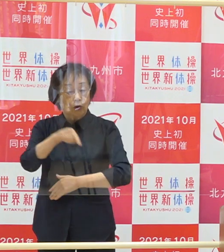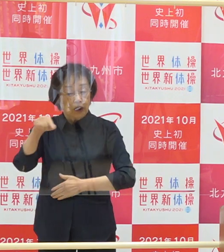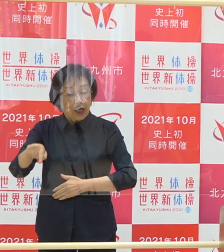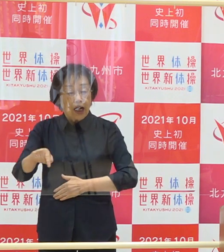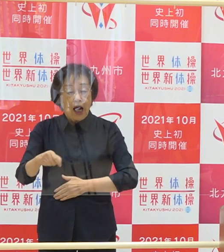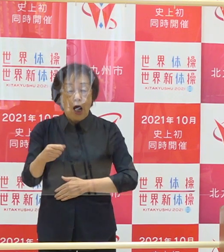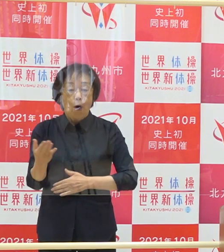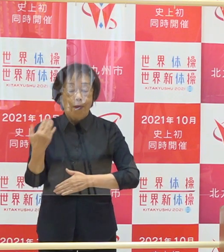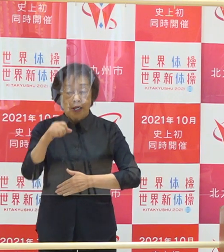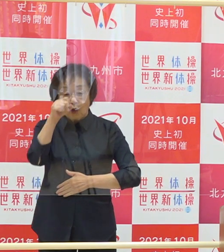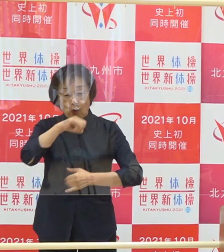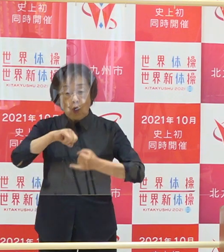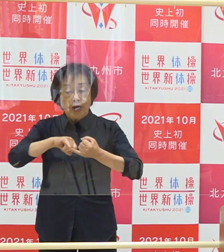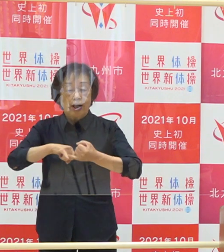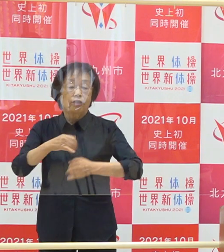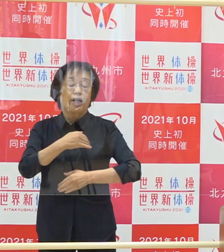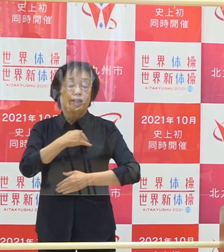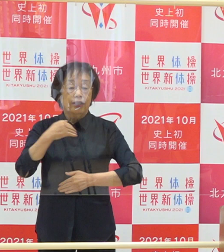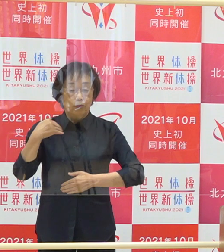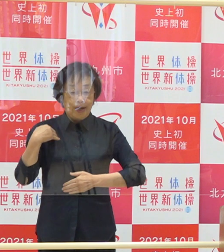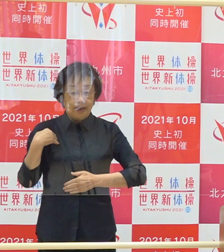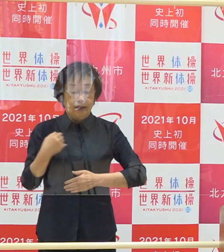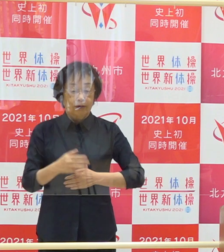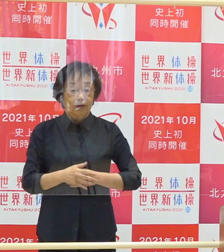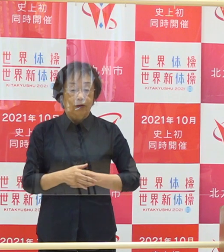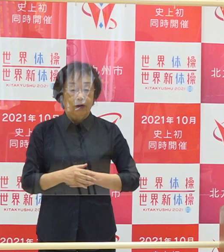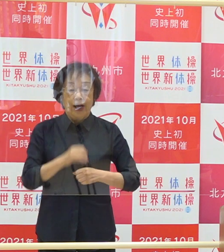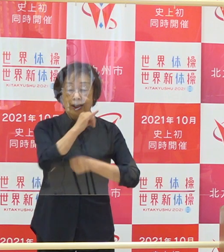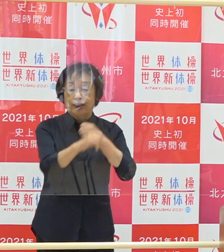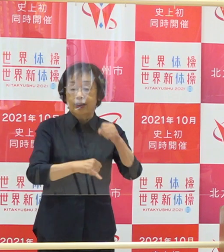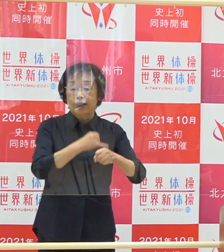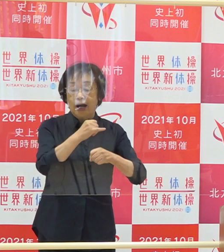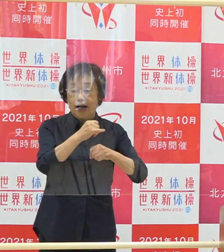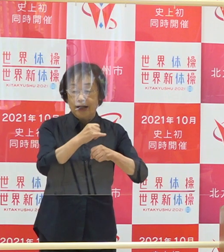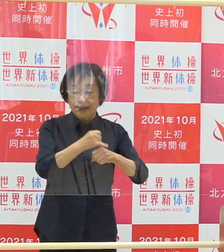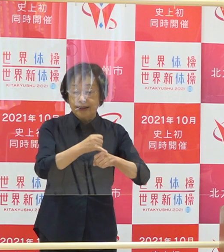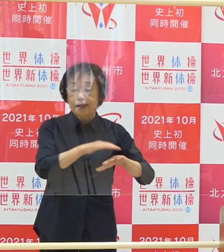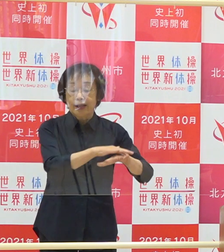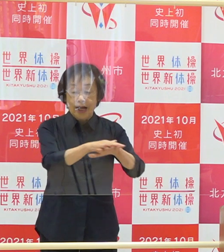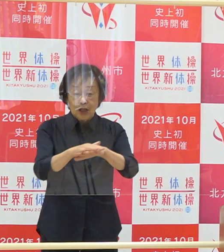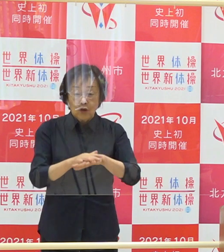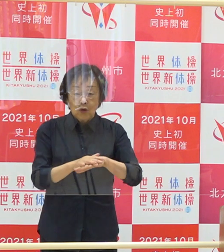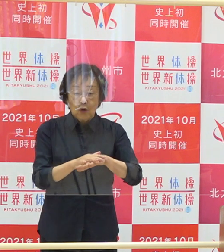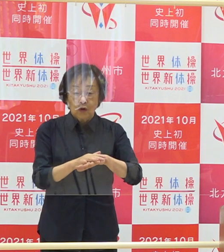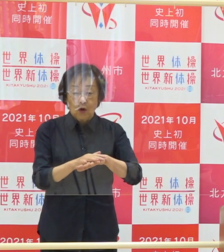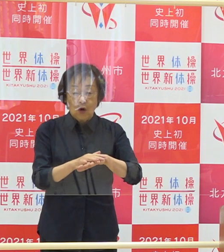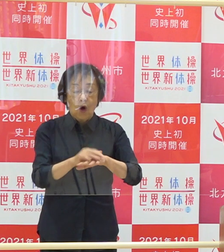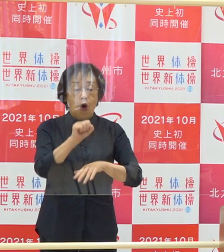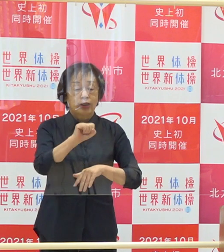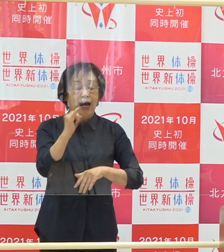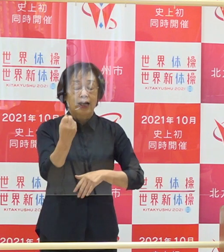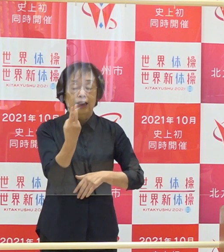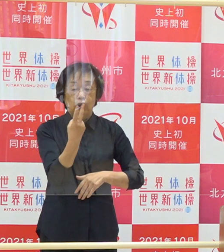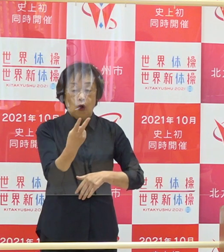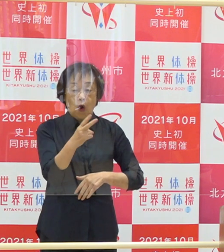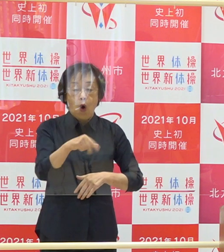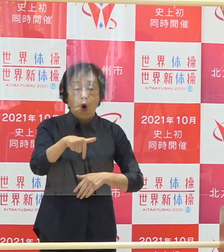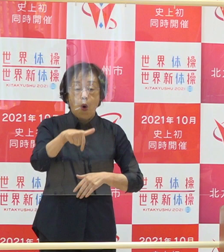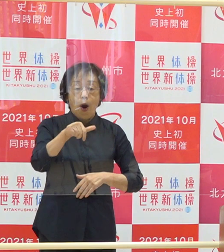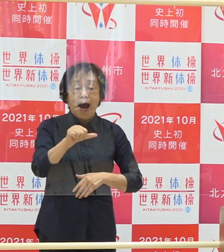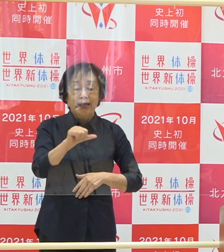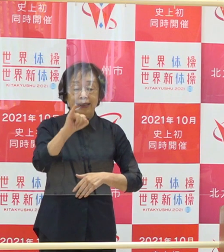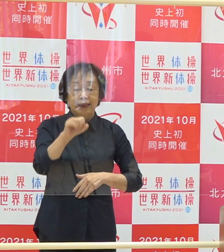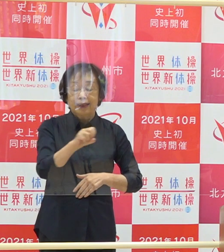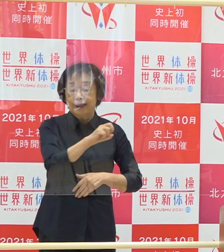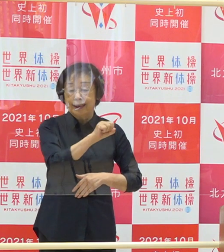予約をいただきたいのであります。ネットの予約サイトはこのファイザー社製については不可と